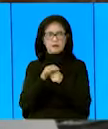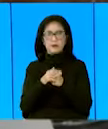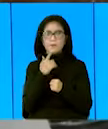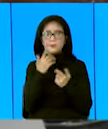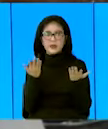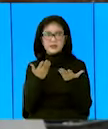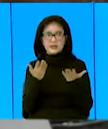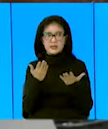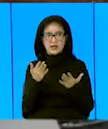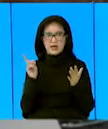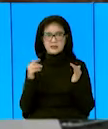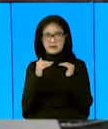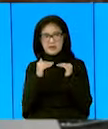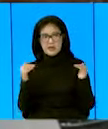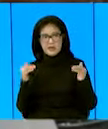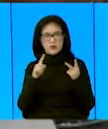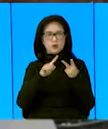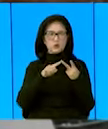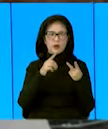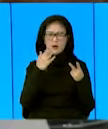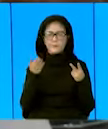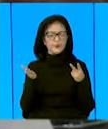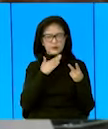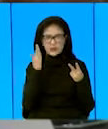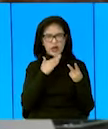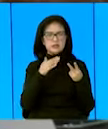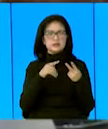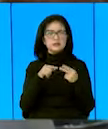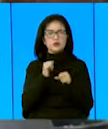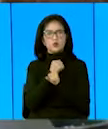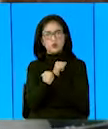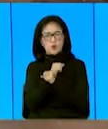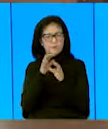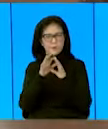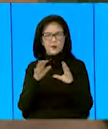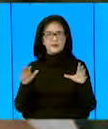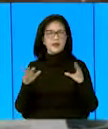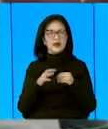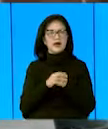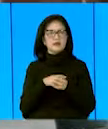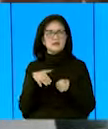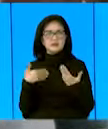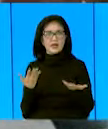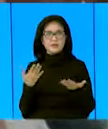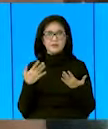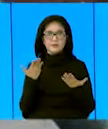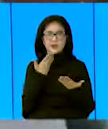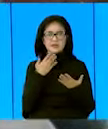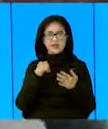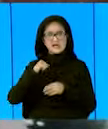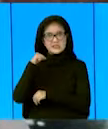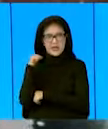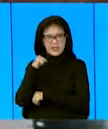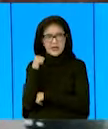super pedis. Itu yang paling digemari? Balungannya. Balungannya buka, maksudnya deket sayap, apa sayap,